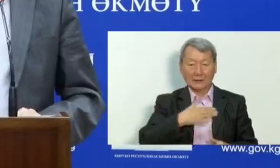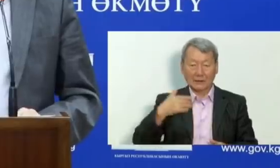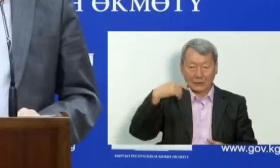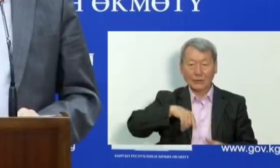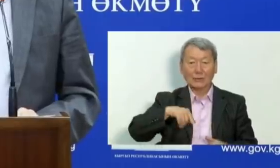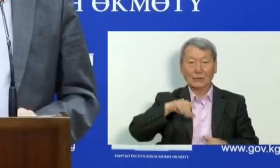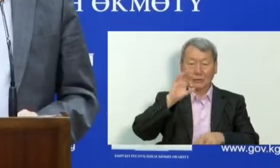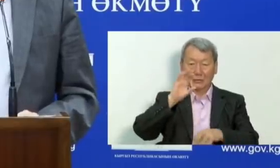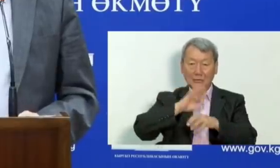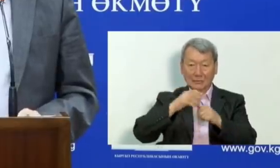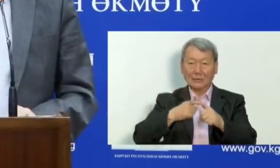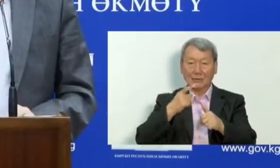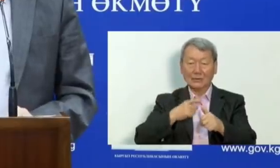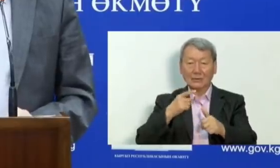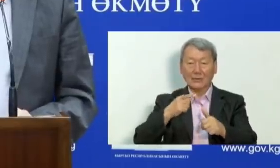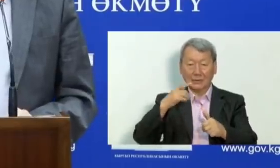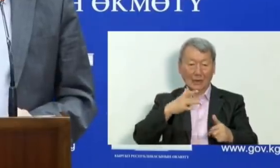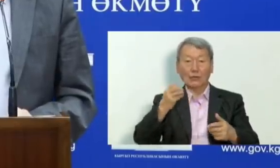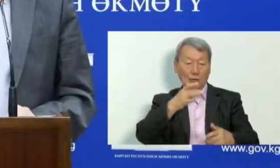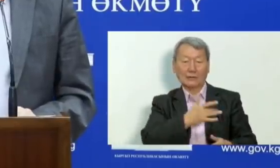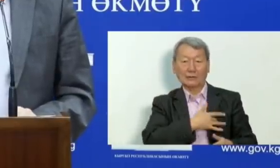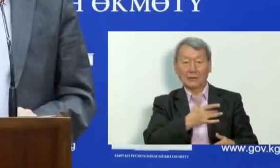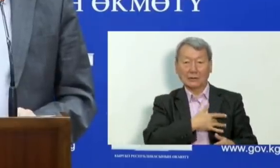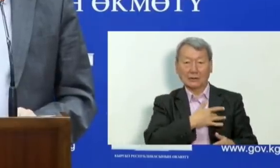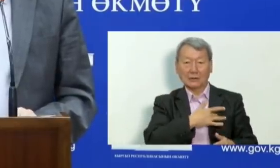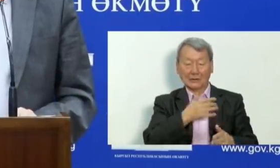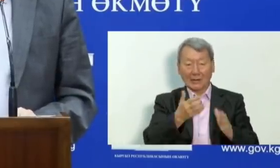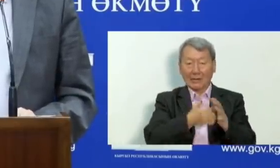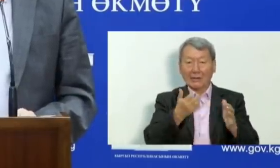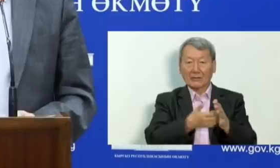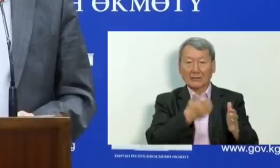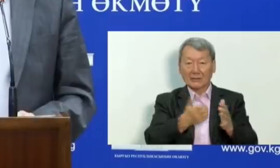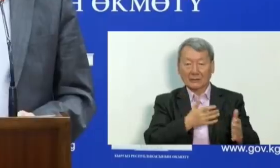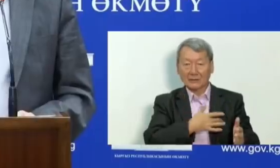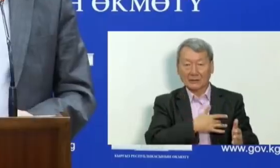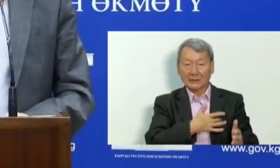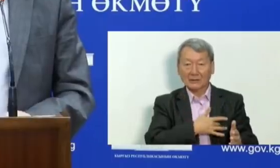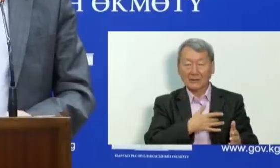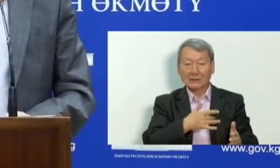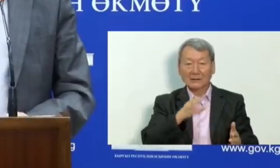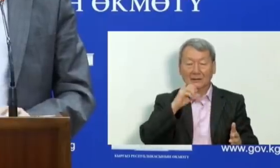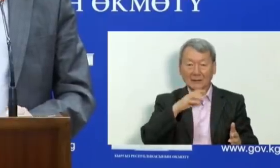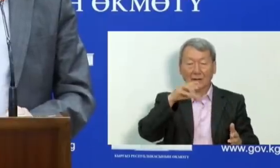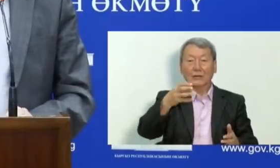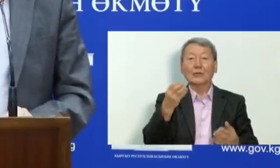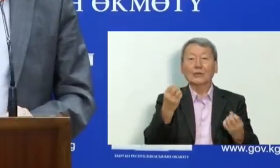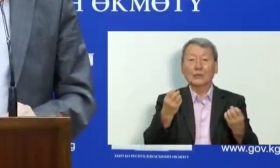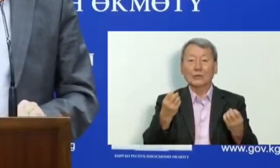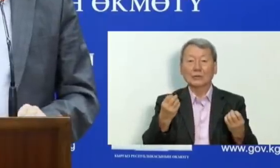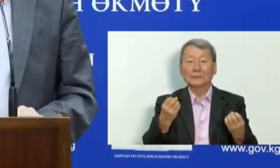курч мүнөздө турган жүрөктүн иштеши жетишсиздиги болуп калды. Мындан